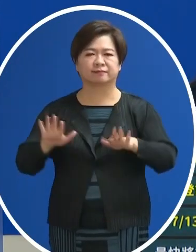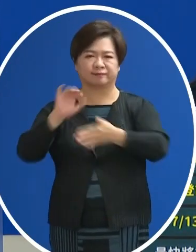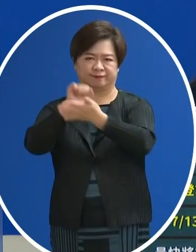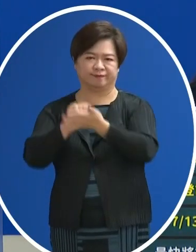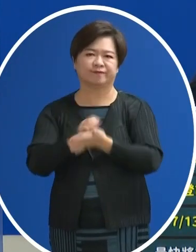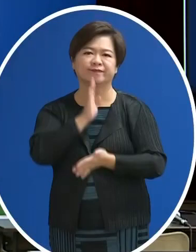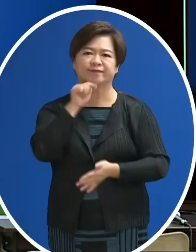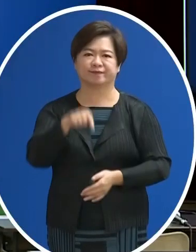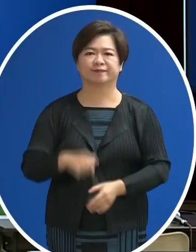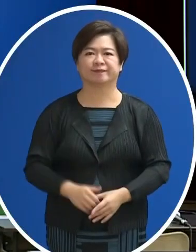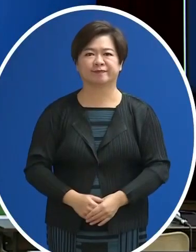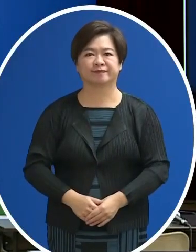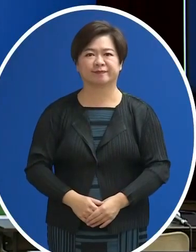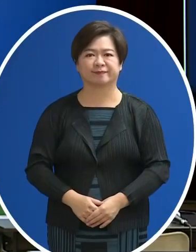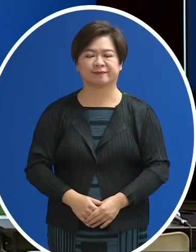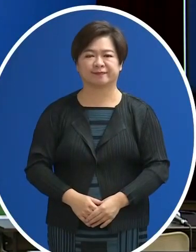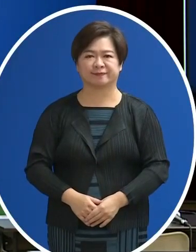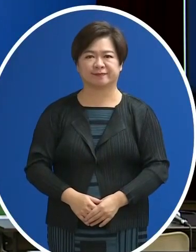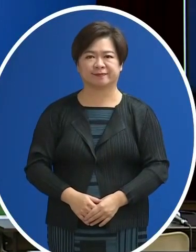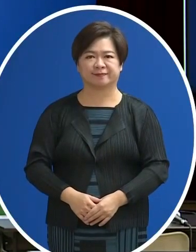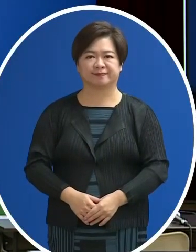况。